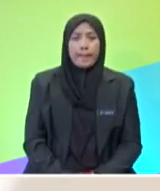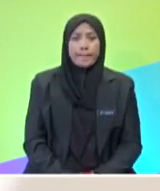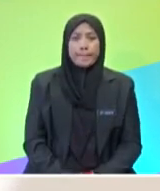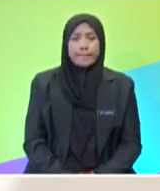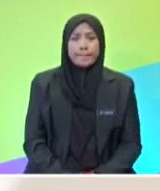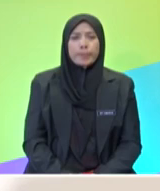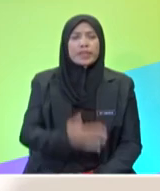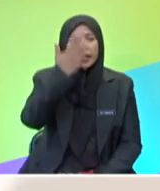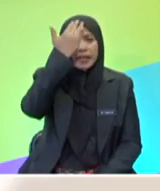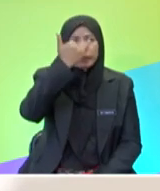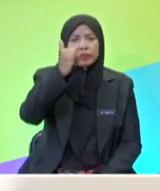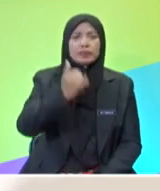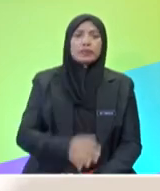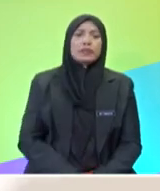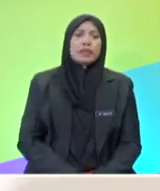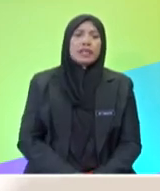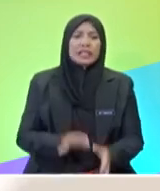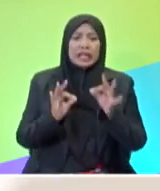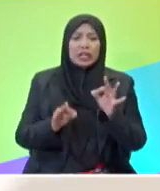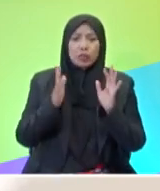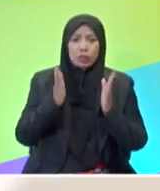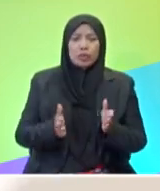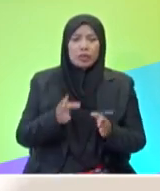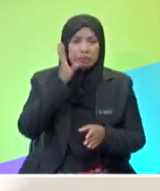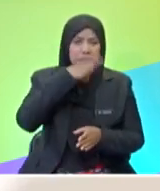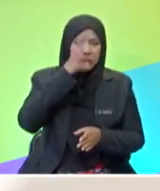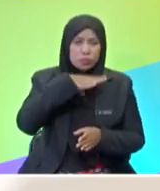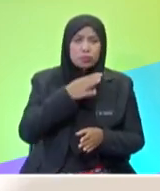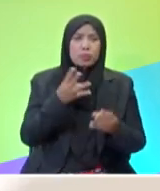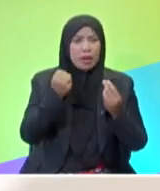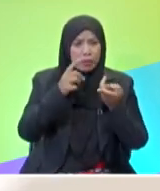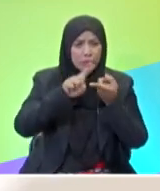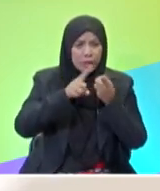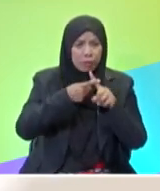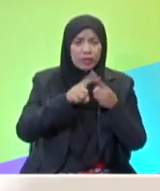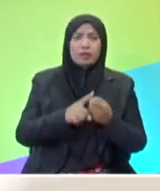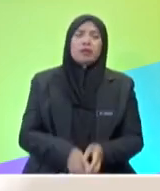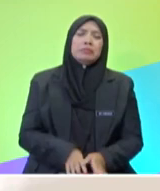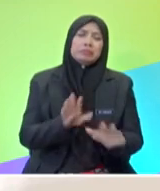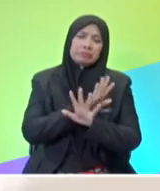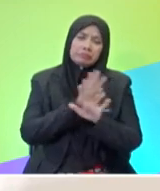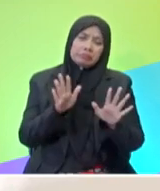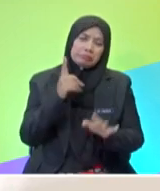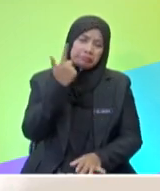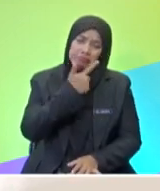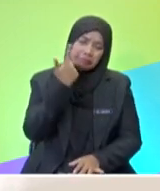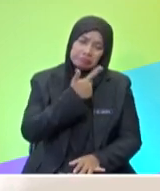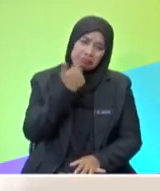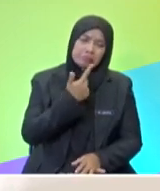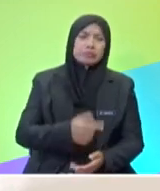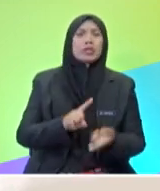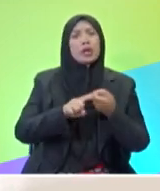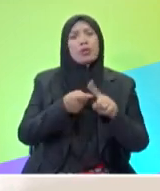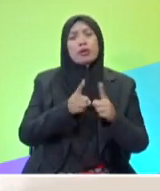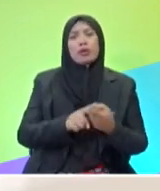Kenapa tu Bazila? Kalau orang yang busuk, Bazila nak duduk tak? Suka tak kawan orang yang busuk? Tak suka juga. Okey.